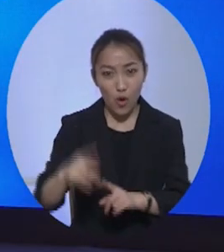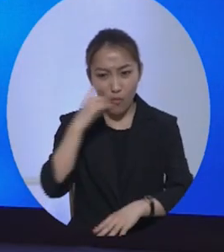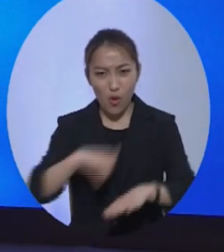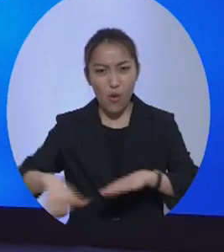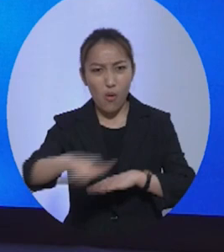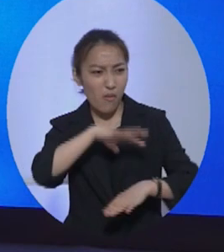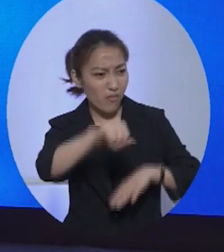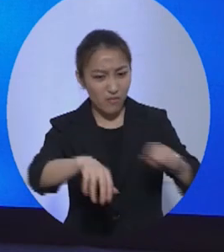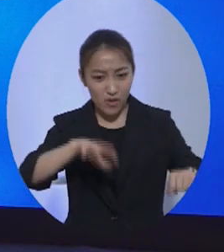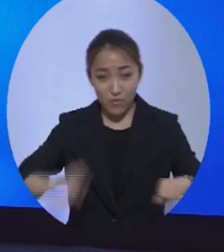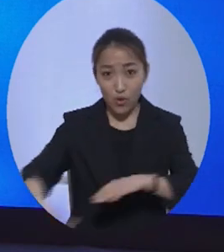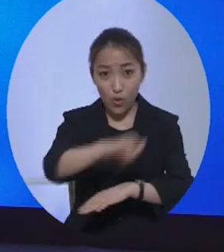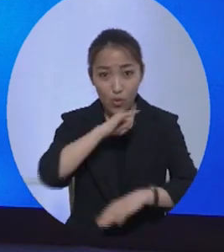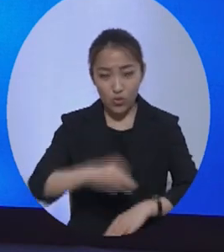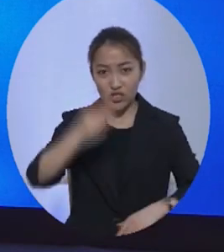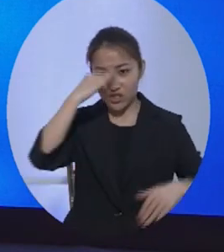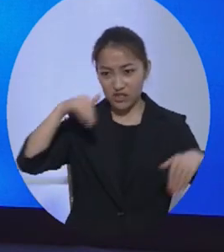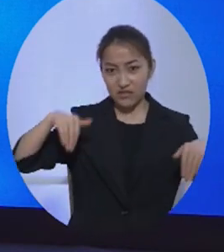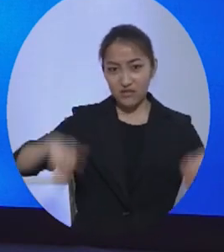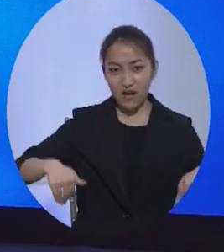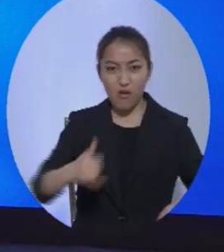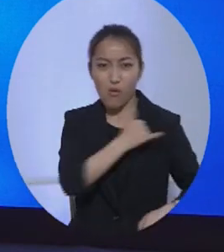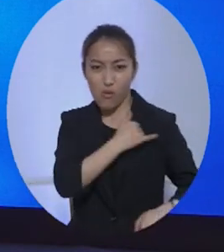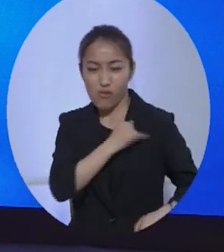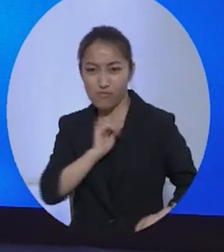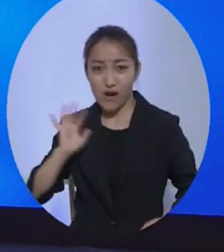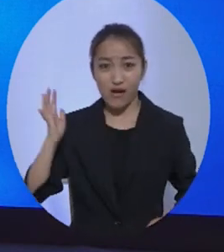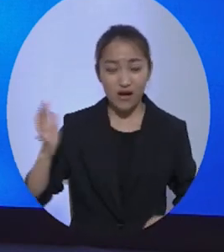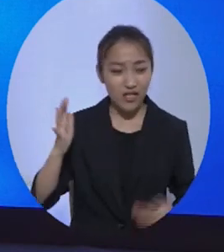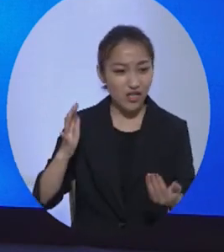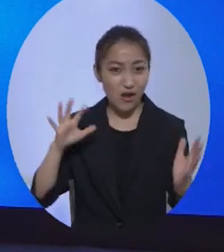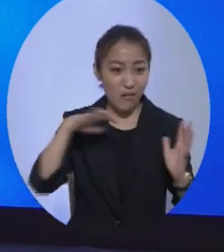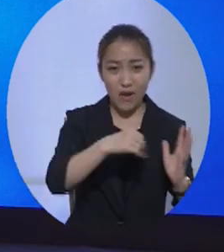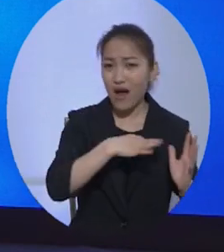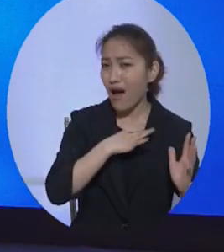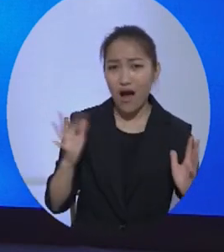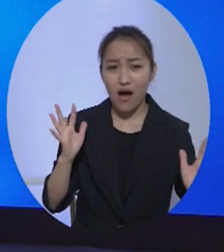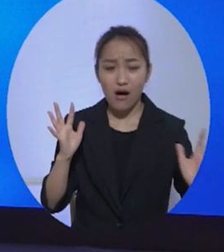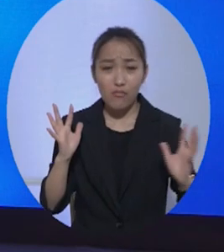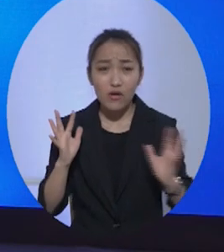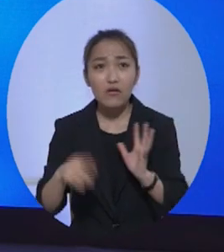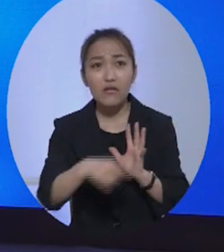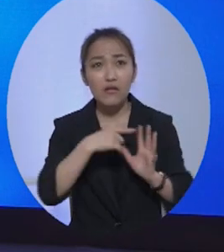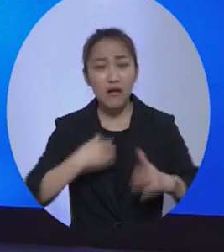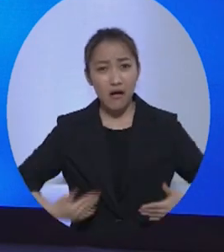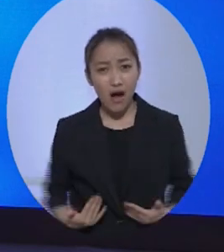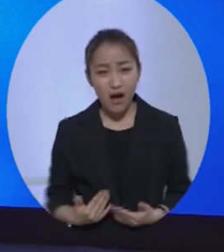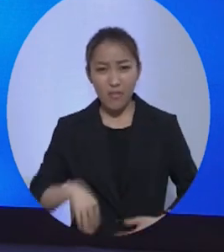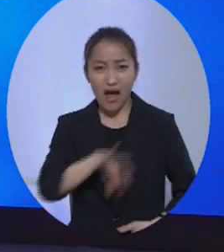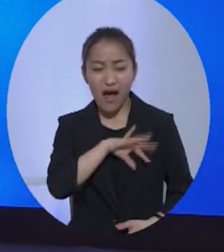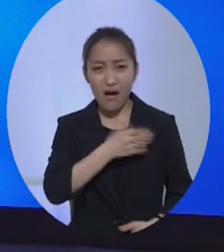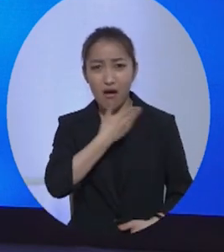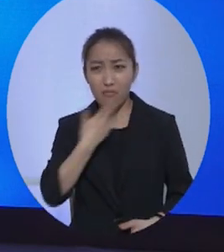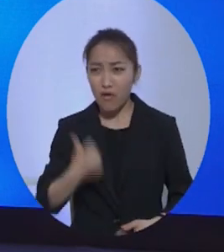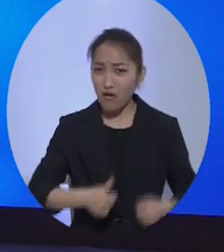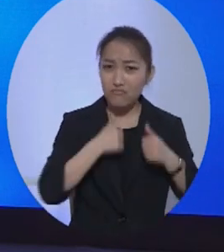орнууд Чингис хааны захиргаанд орсон даруйдаа айх аюулгүй амар жимэр суухсан ухаарч Чингис хааныг өндөр